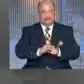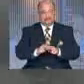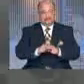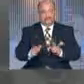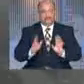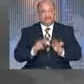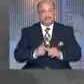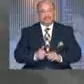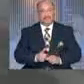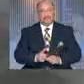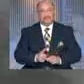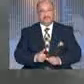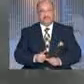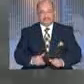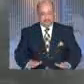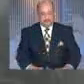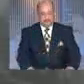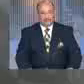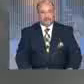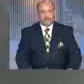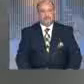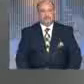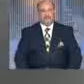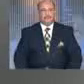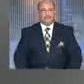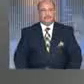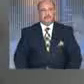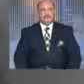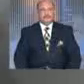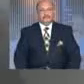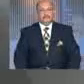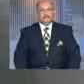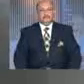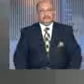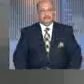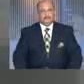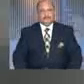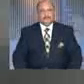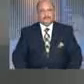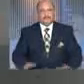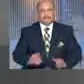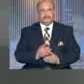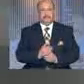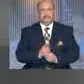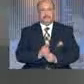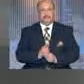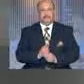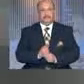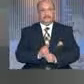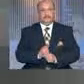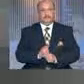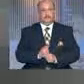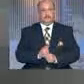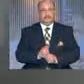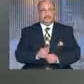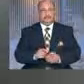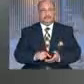تعليق قانون، إضافة إلى تأثيره المادي عيبه الثاني أنه اتخذ دون استشارة أبناء